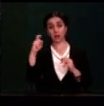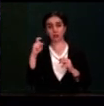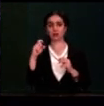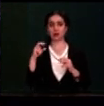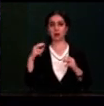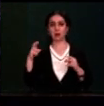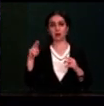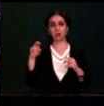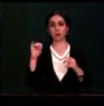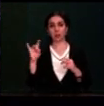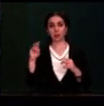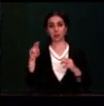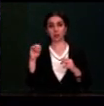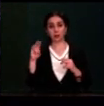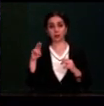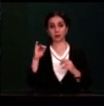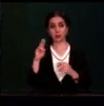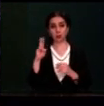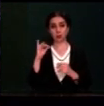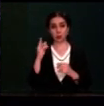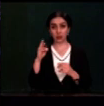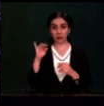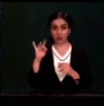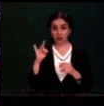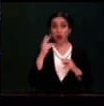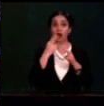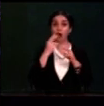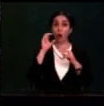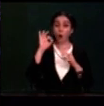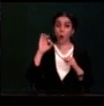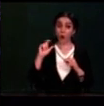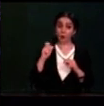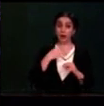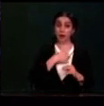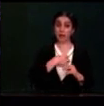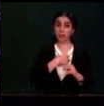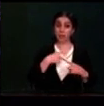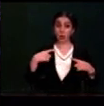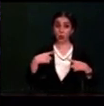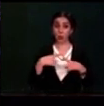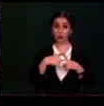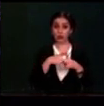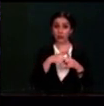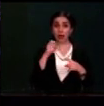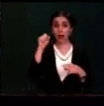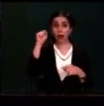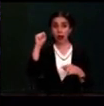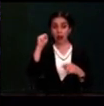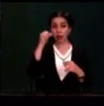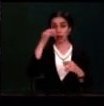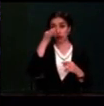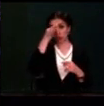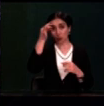perpendikulyar. Demak, teoremamizning shartiga ko'ra og'maning asosidan o'tkazilgan A to'g'ri